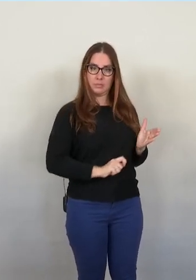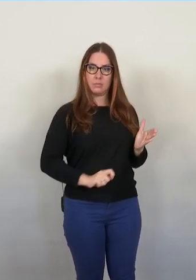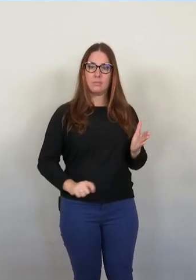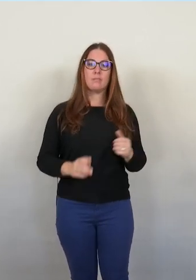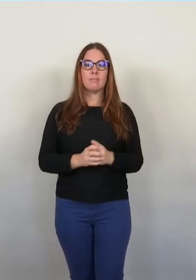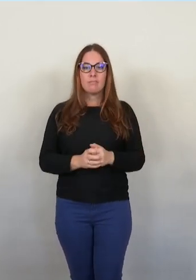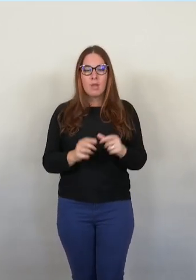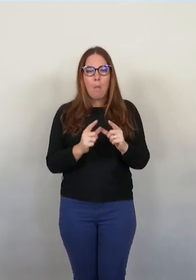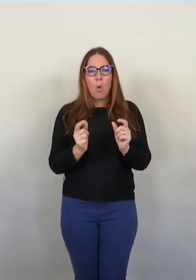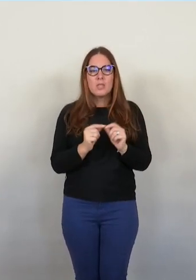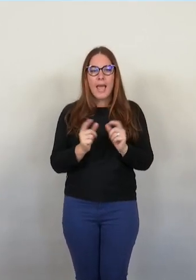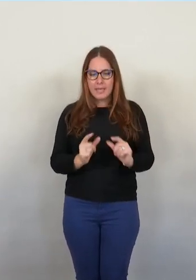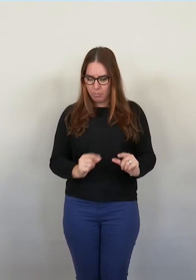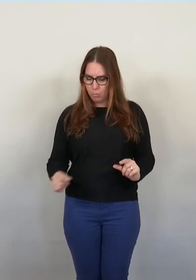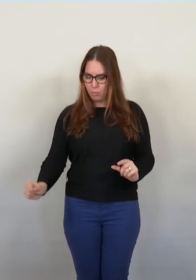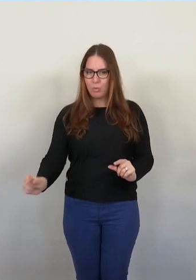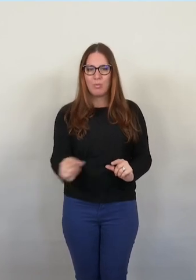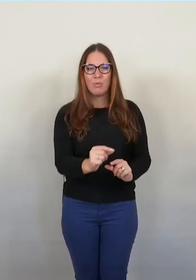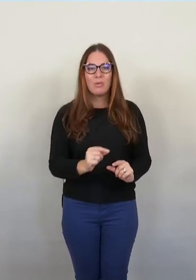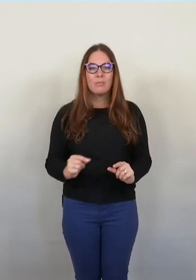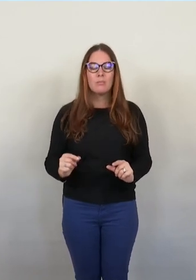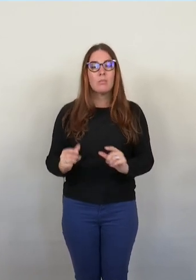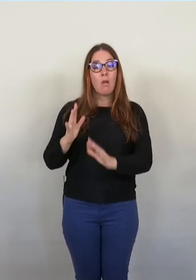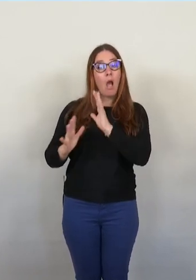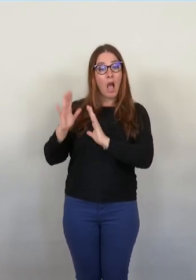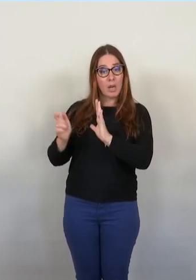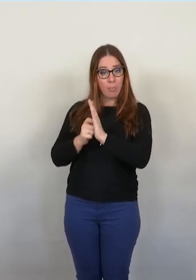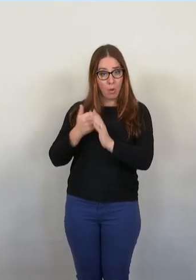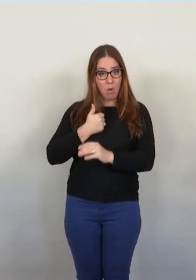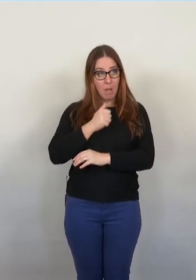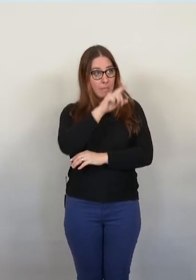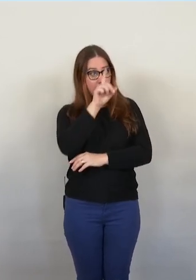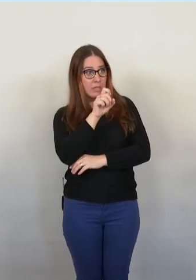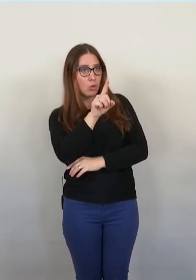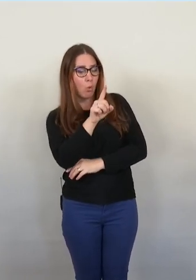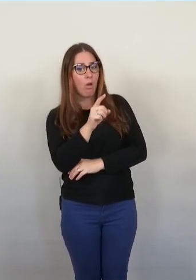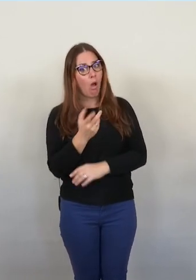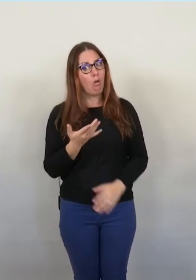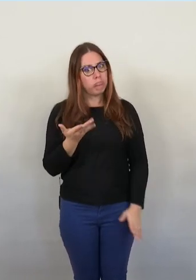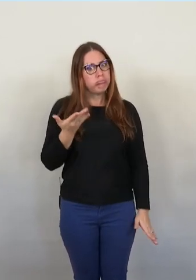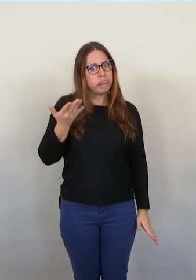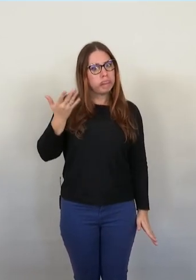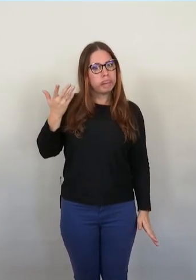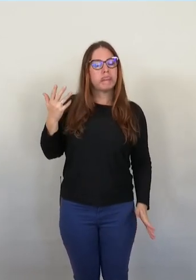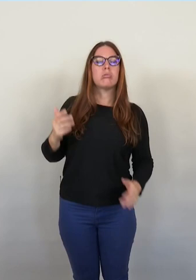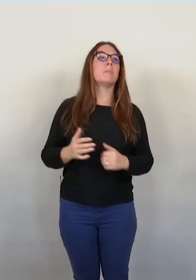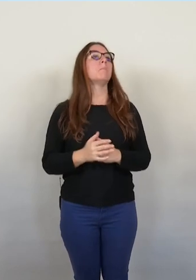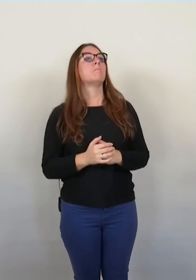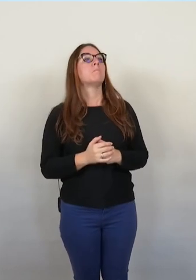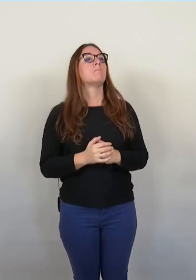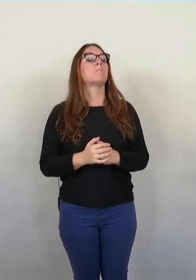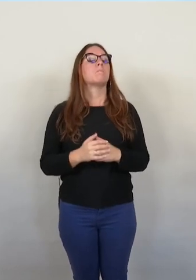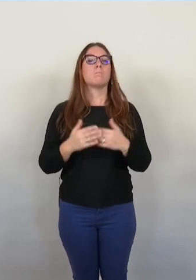mosaïques qui représentaient à l'époque j'avais posé la question il y a un moment de cela j'ai vu